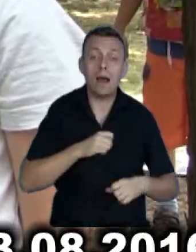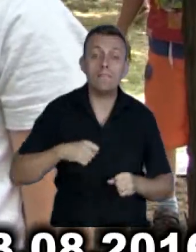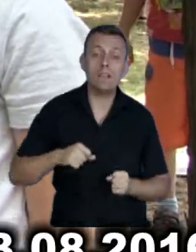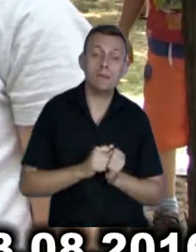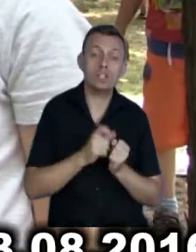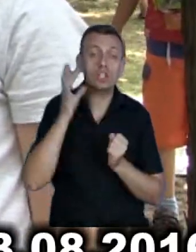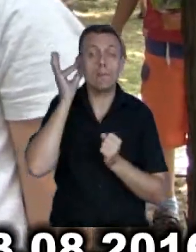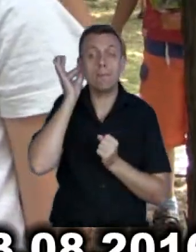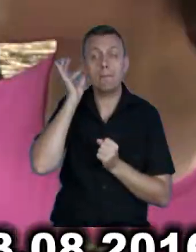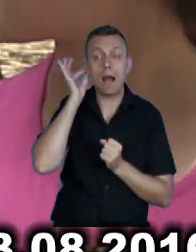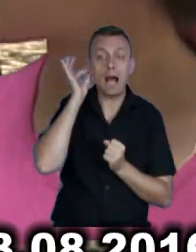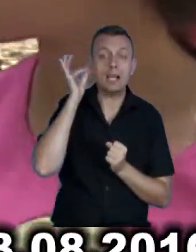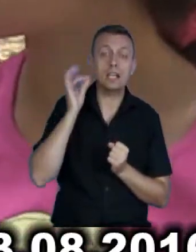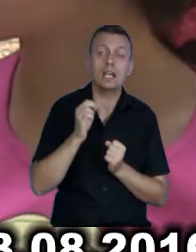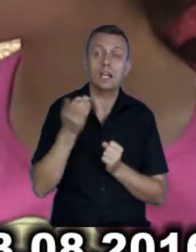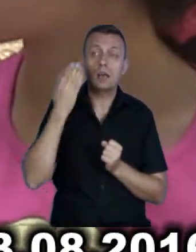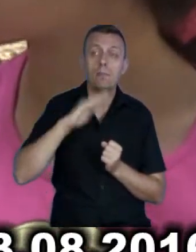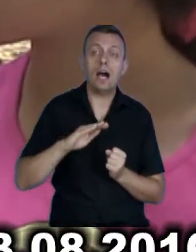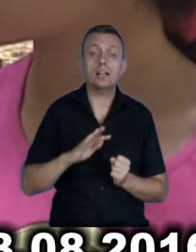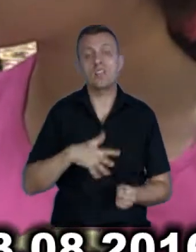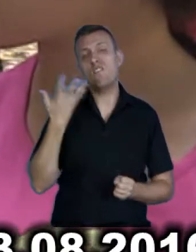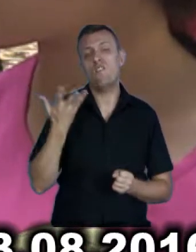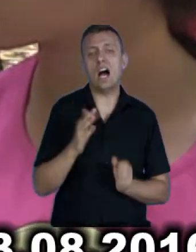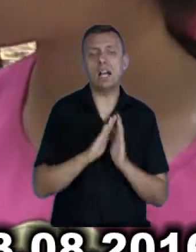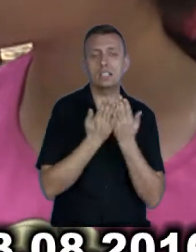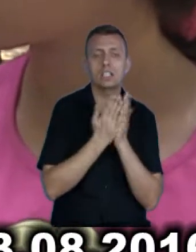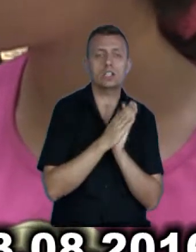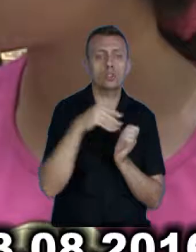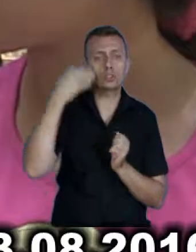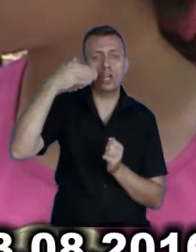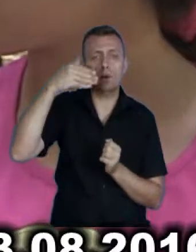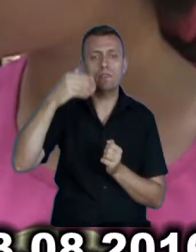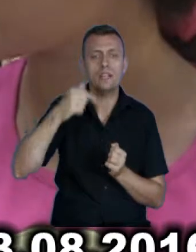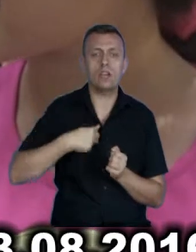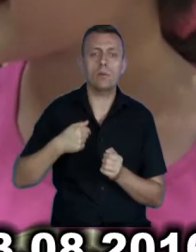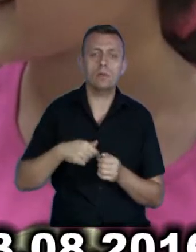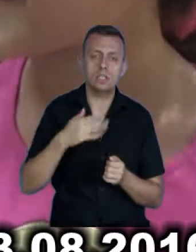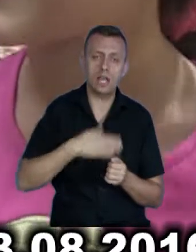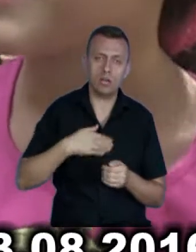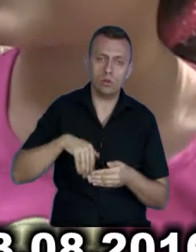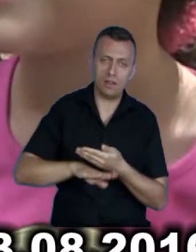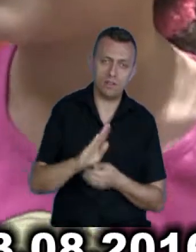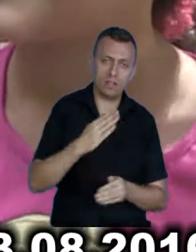naszą bibliotekę. Jeżeli starczyło czasu i również pogoda na to pozwoliła,